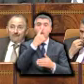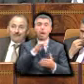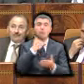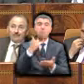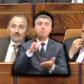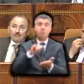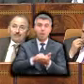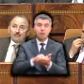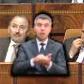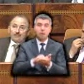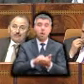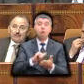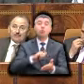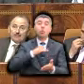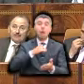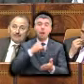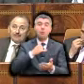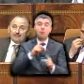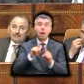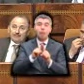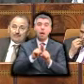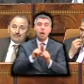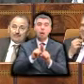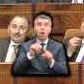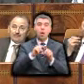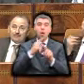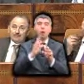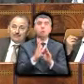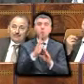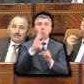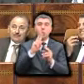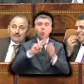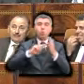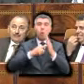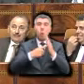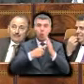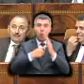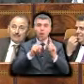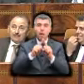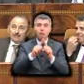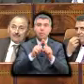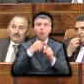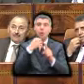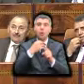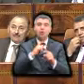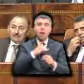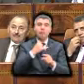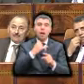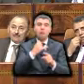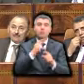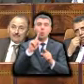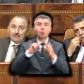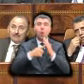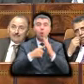ديال الضو في مراكش وقال لهم ما نزل الا ما جات الصديقة ديالي اللي تخلات عليا، هذا عطى واحد المثل ديال الصدق وديال